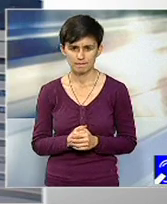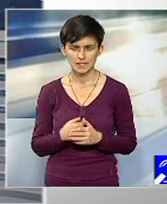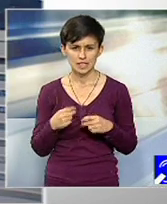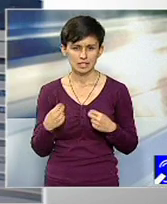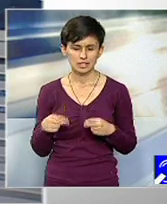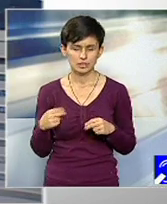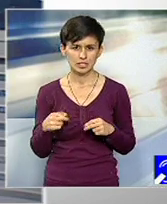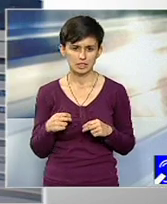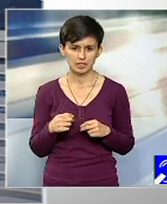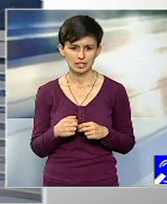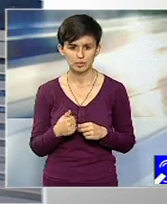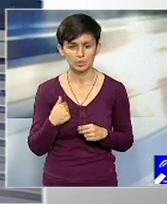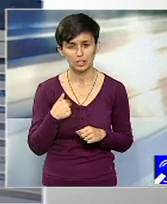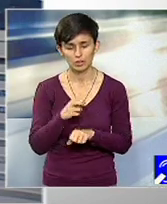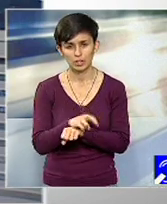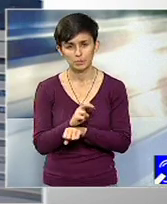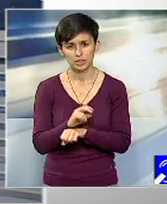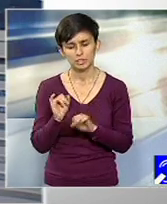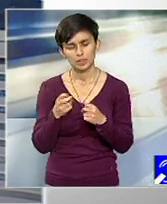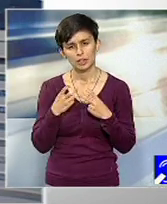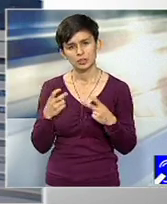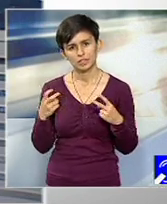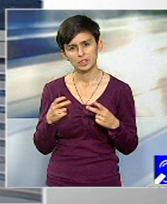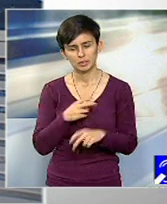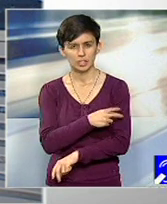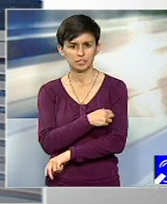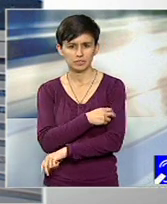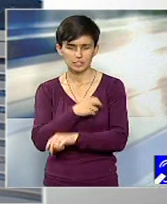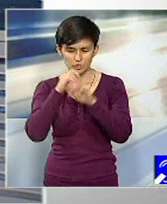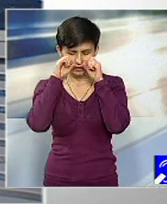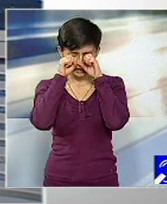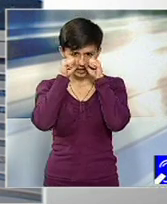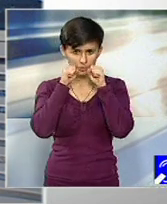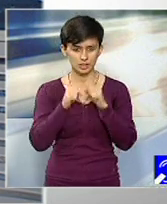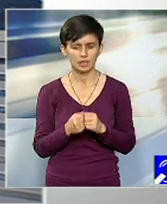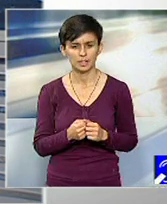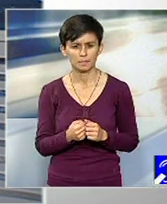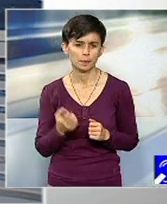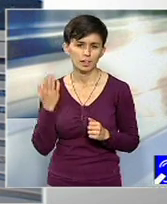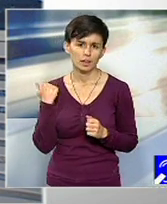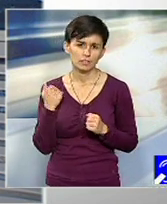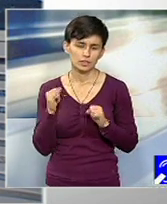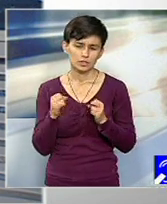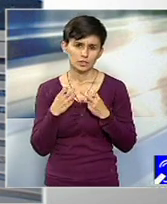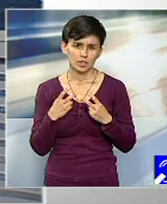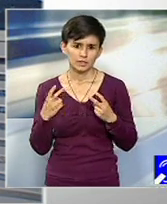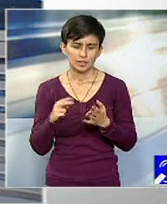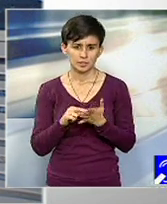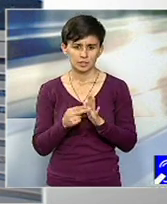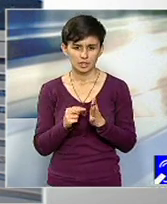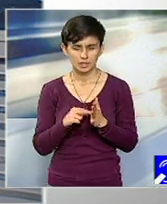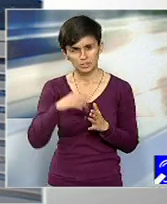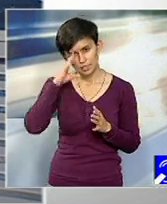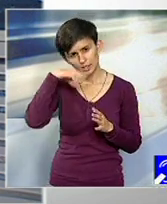exemplu concret. Am participat la un eveniment la Liceul pentru Deficiențe de Vedere. Era un eveniment organizat de